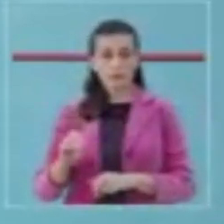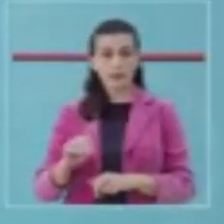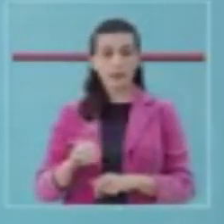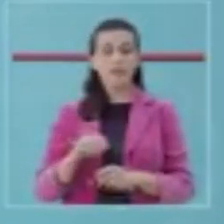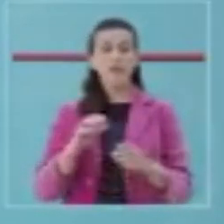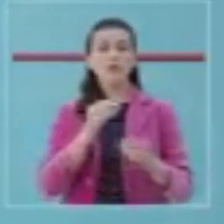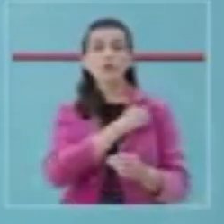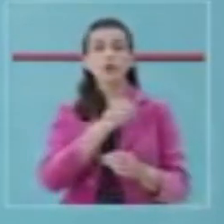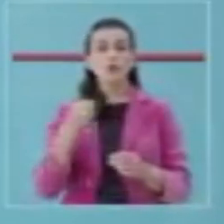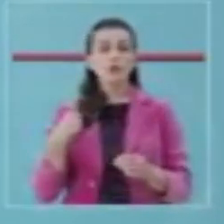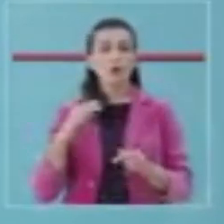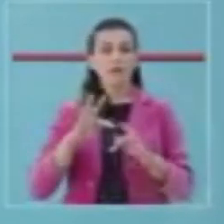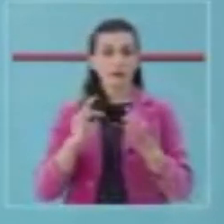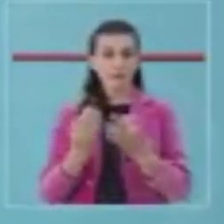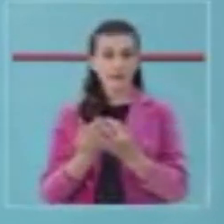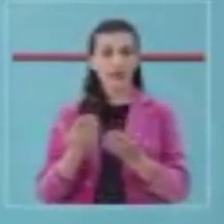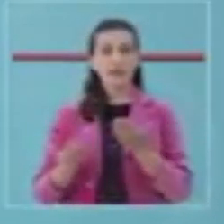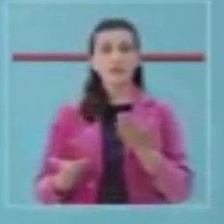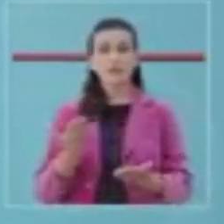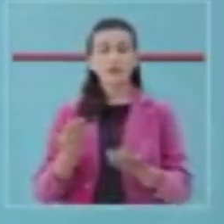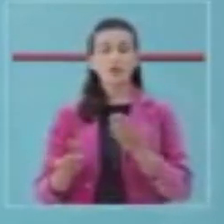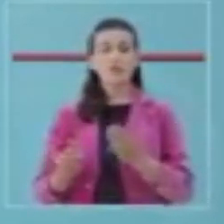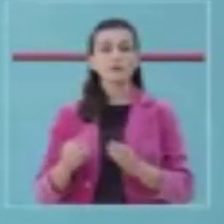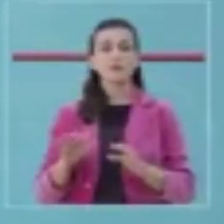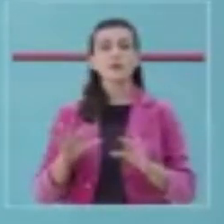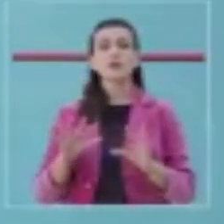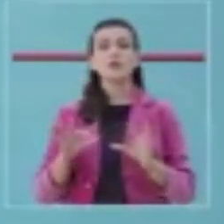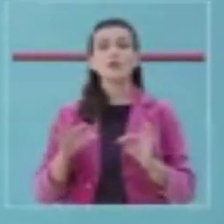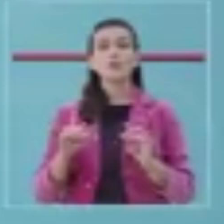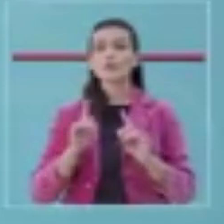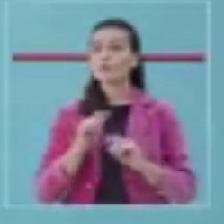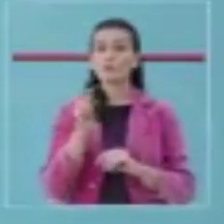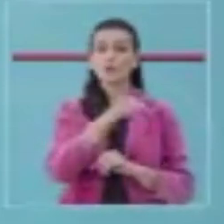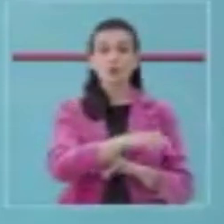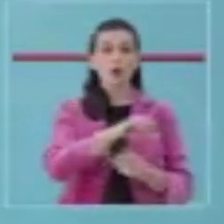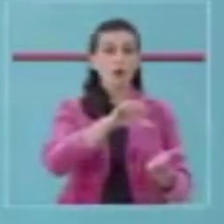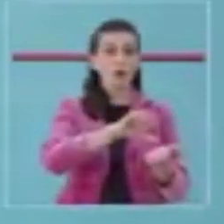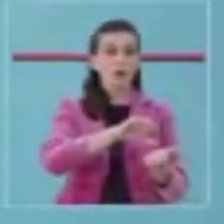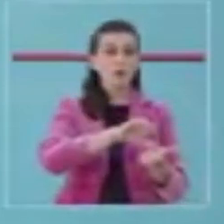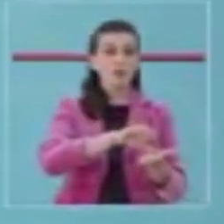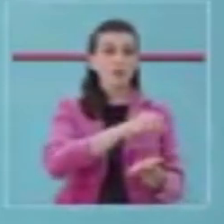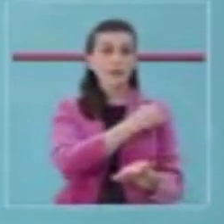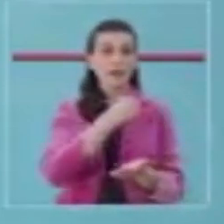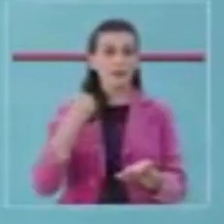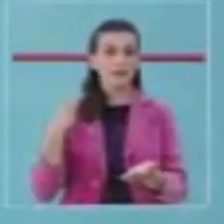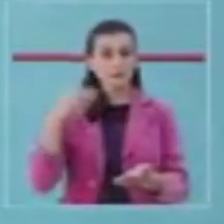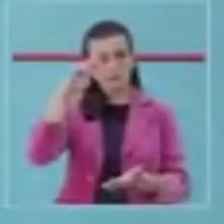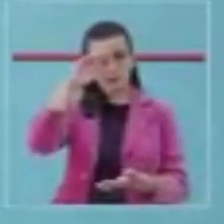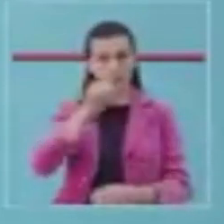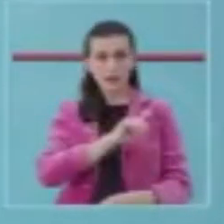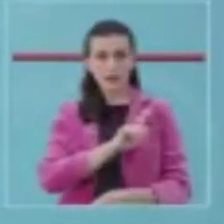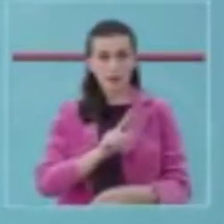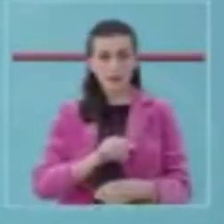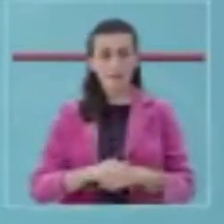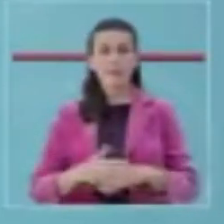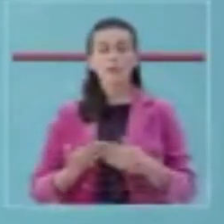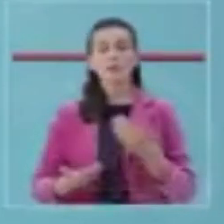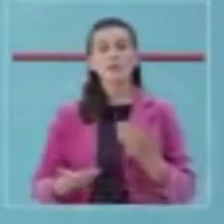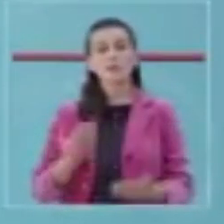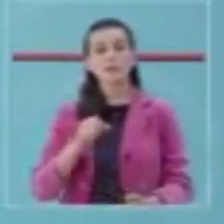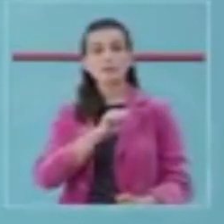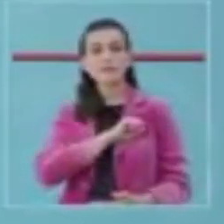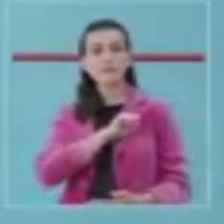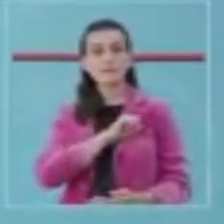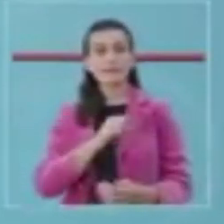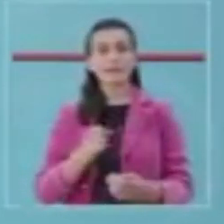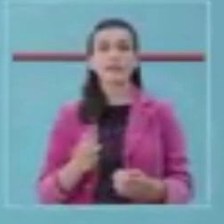0800 40 40 me mjekun e familjes. Nëse nuk është e domosdoshme, evitoni kontaktin me institucionet shëndetësore. Nëse dyshoni